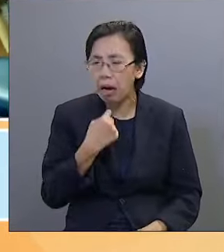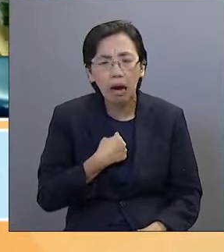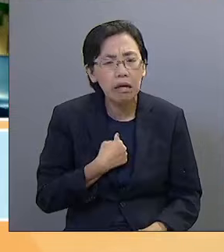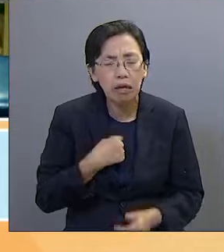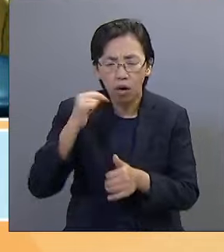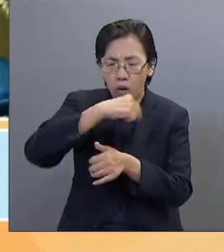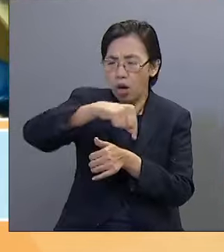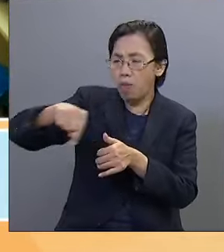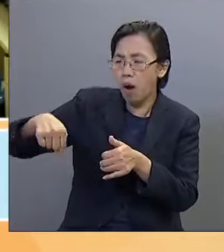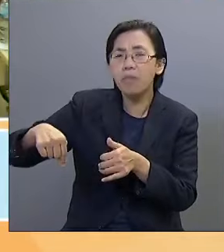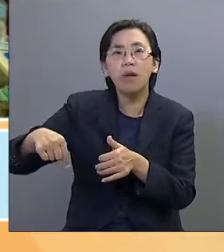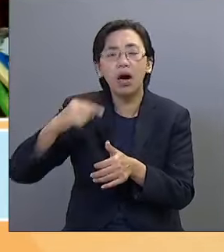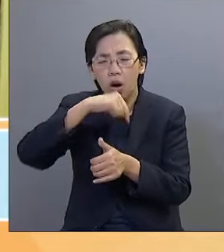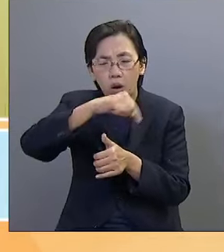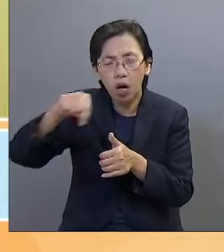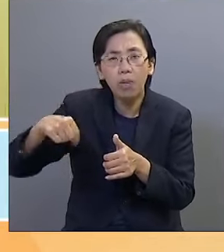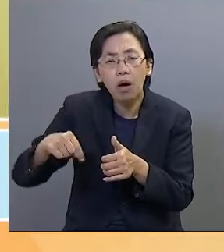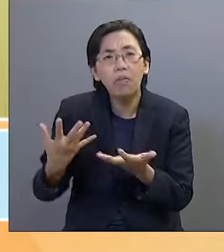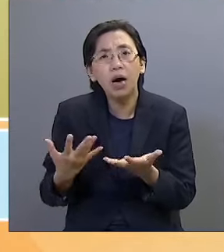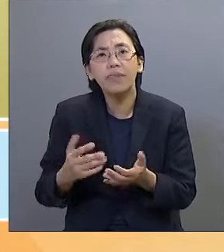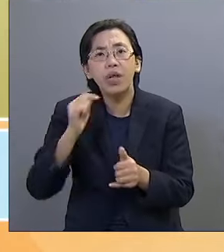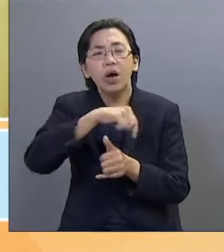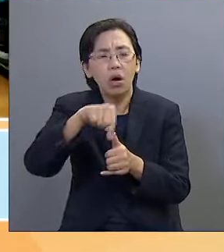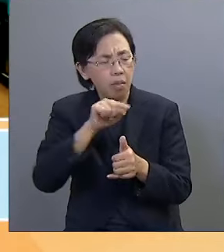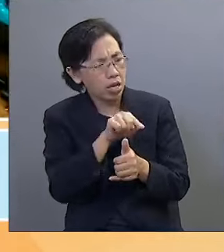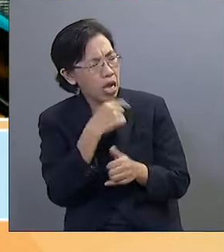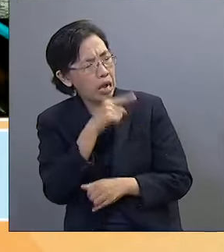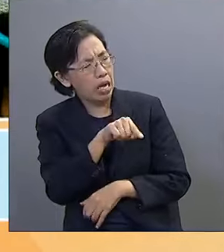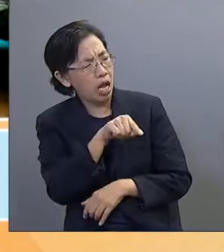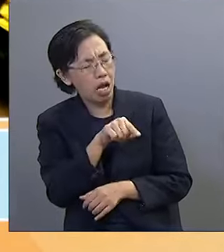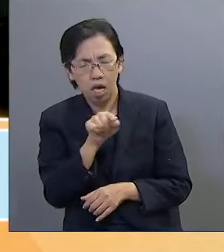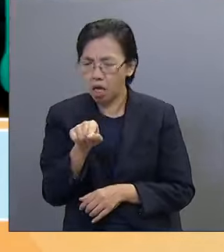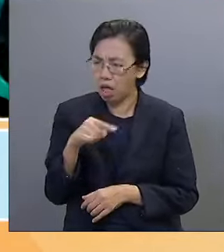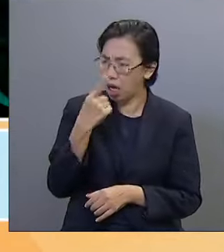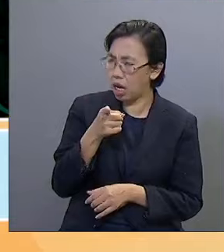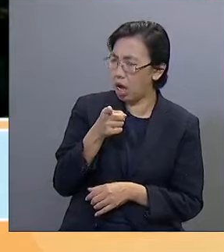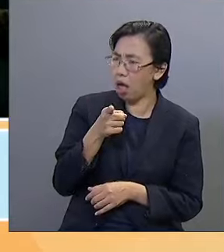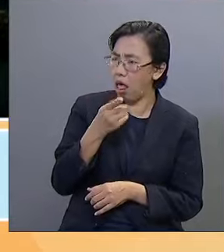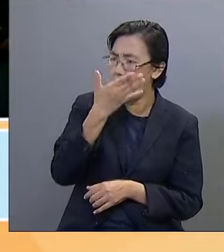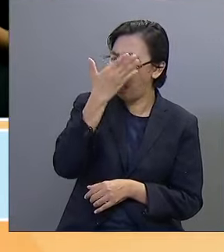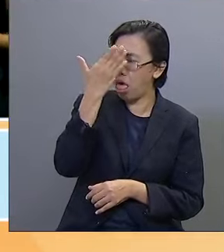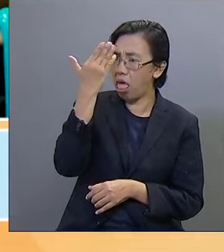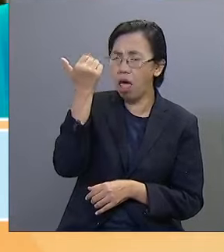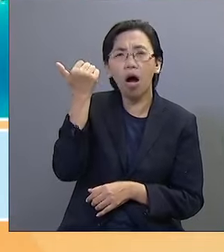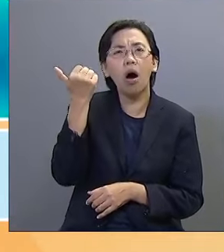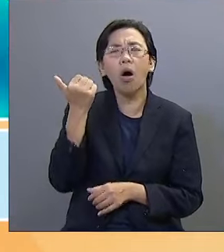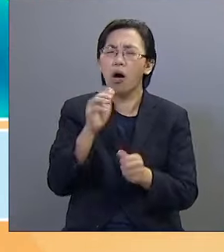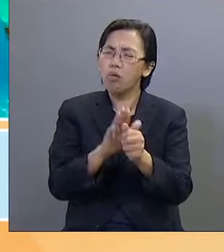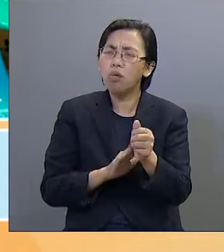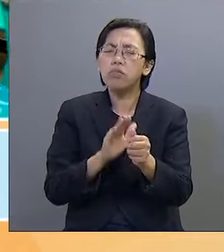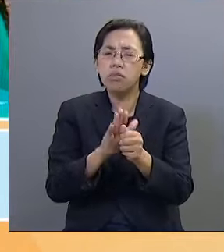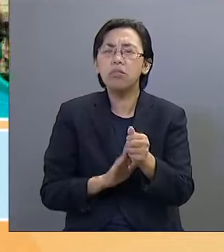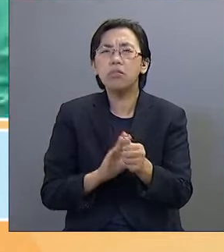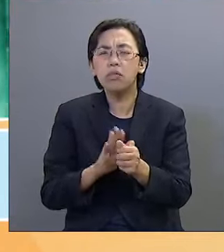ที่รอบๆคนรอบๆข้างเราเนี่ยก็คือเราอยู่กับใครนะอะไรเงี้ยคือมันจะแบบน่าสงสารมากแต่ว่าไม่